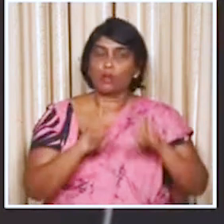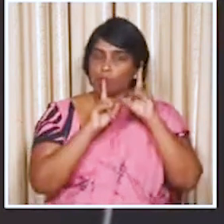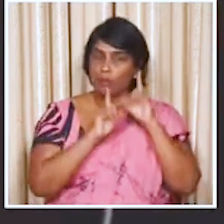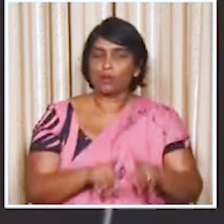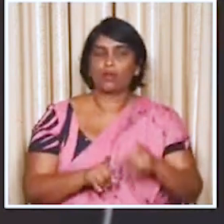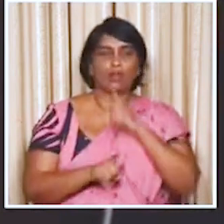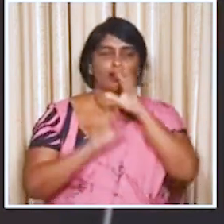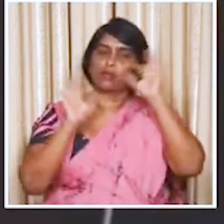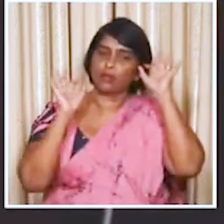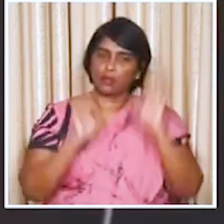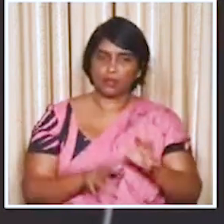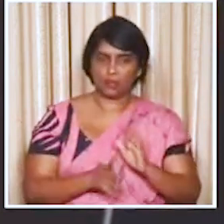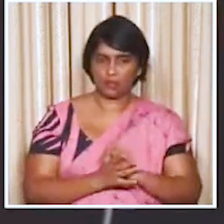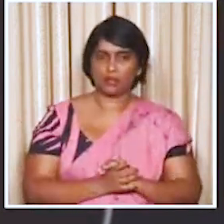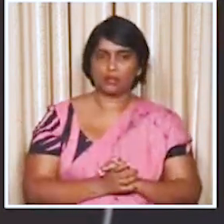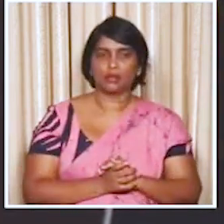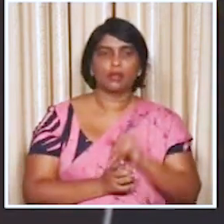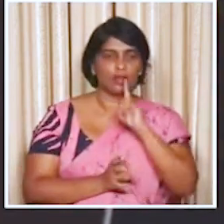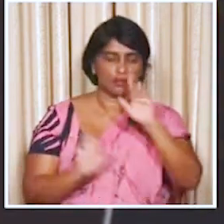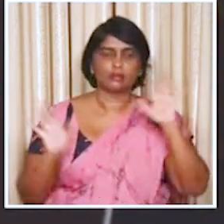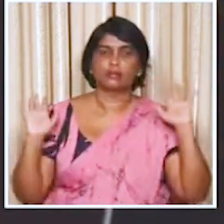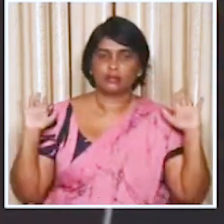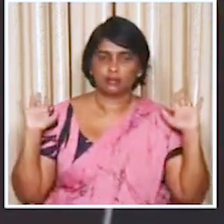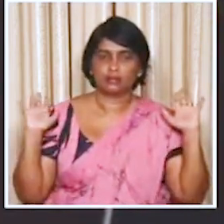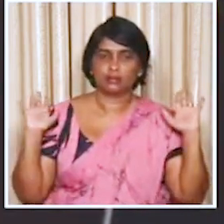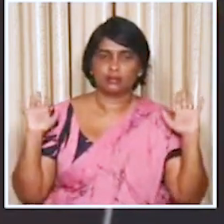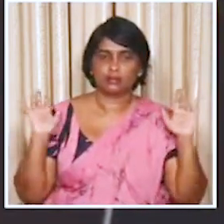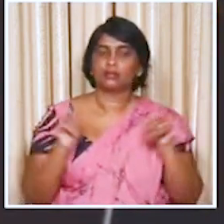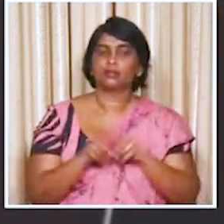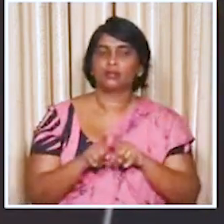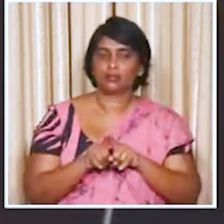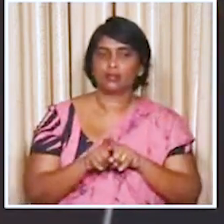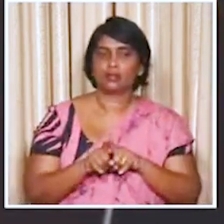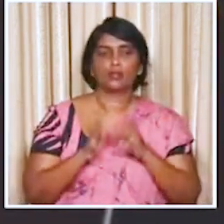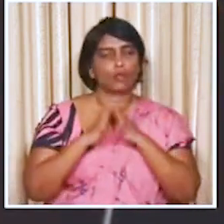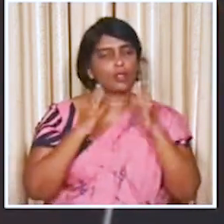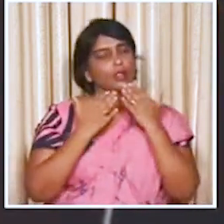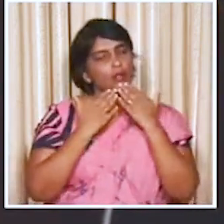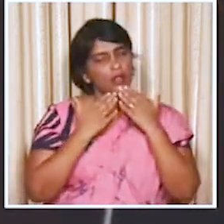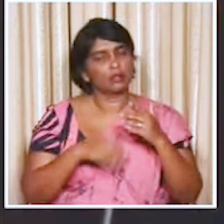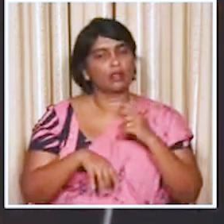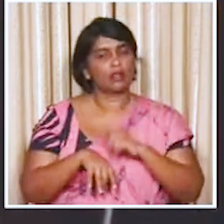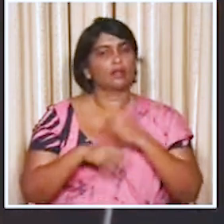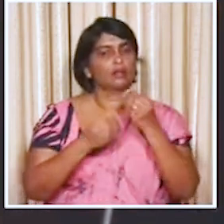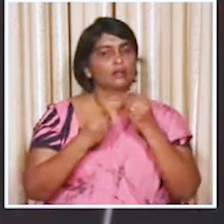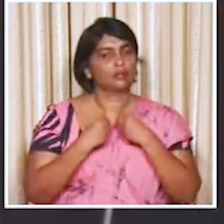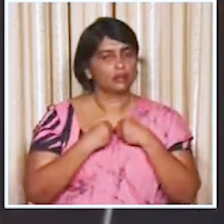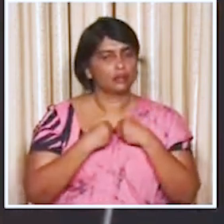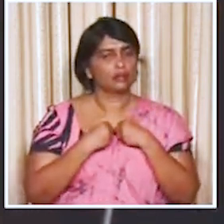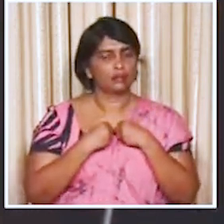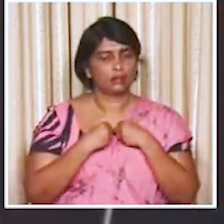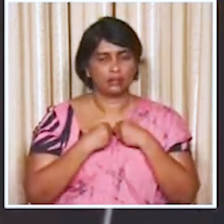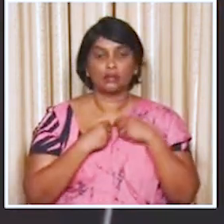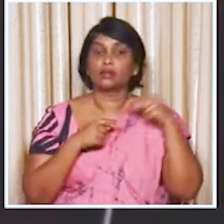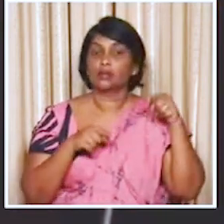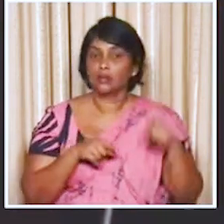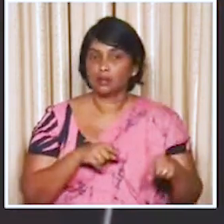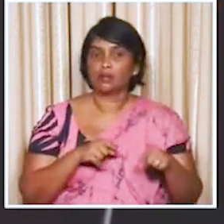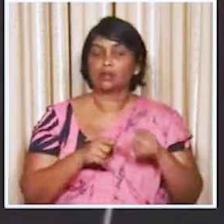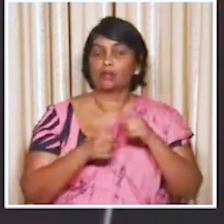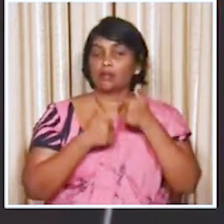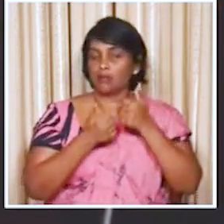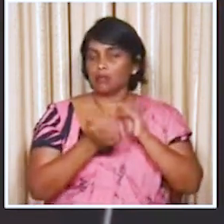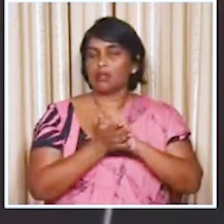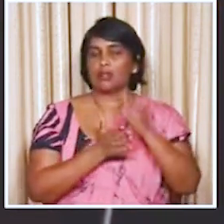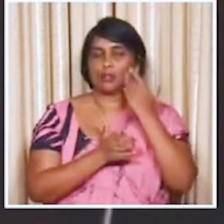මේක ගැන කතා නොකර ඉන්න. මට කියන්න තියෙන එච්චරයි. ඒ හින්දා බොහොමත්ම ස්තුතියි මේ වගේ අවස්ථාවක් ලබා දුන්නට මේ